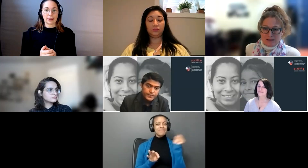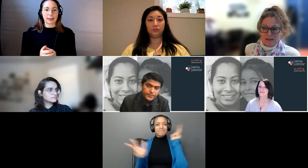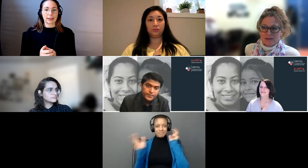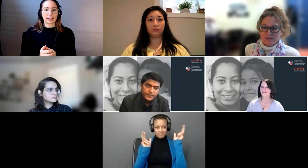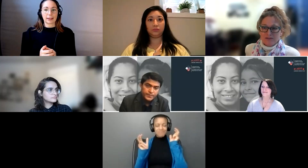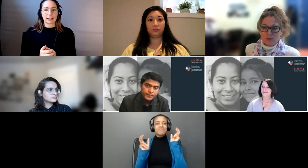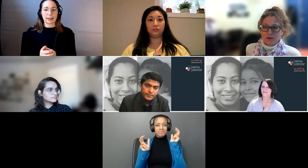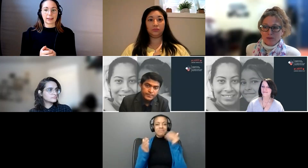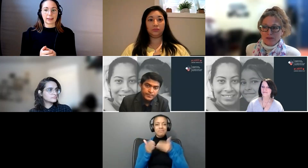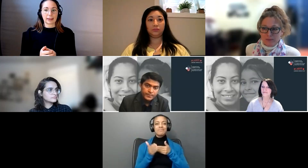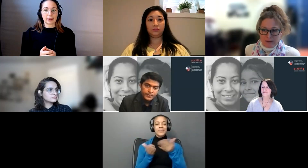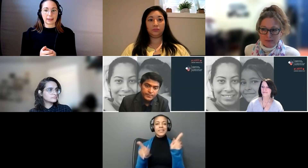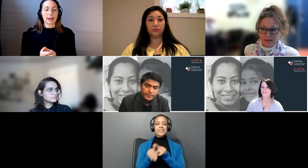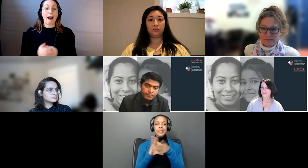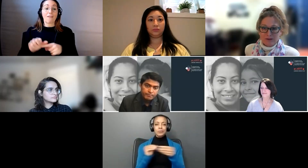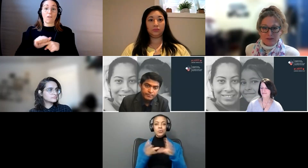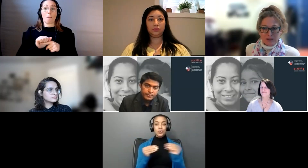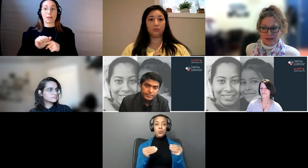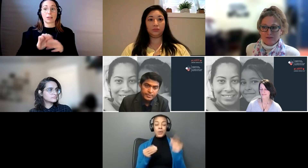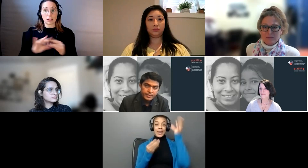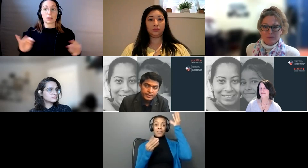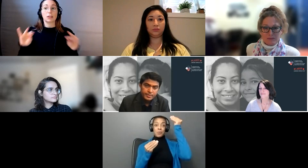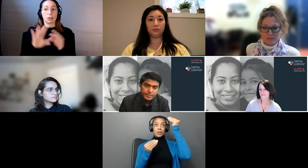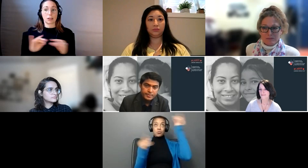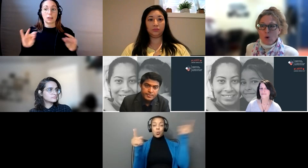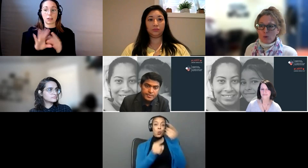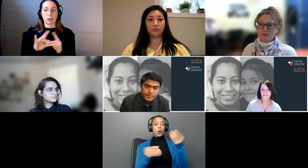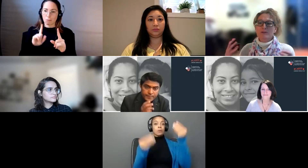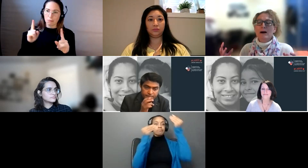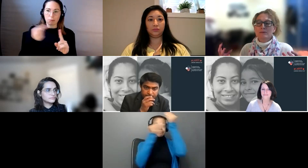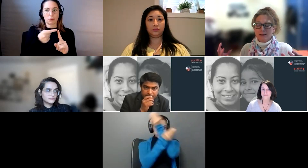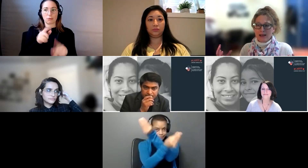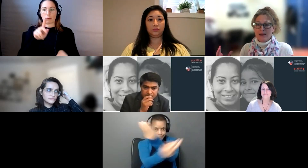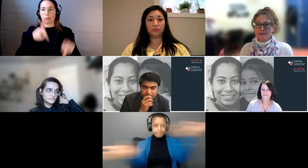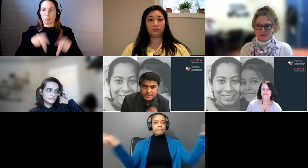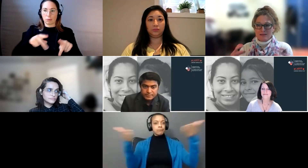donc de la formation qui est destinée au public.